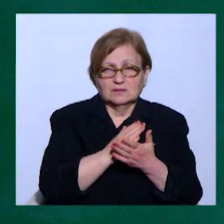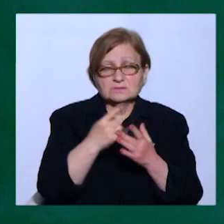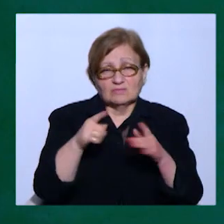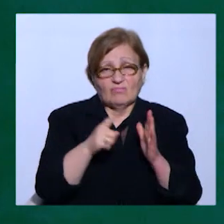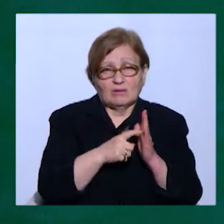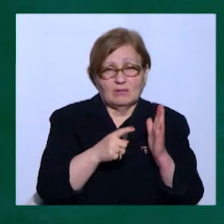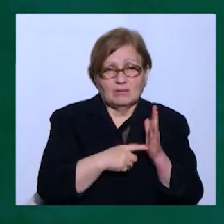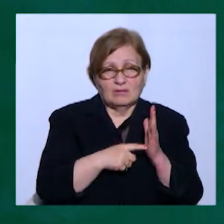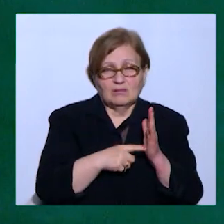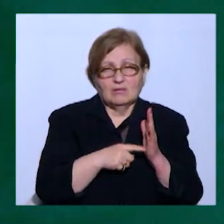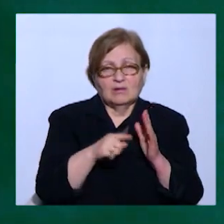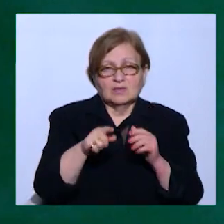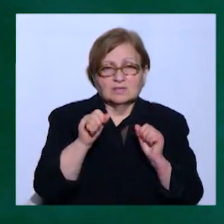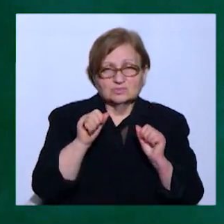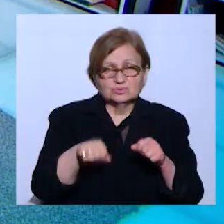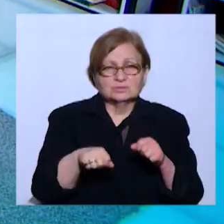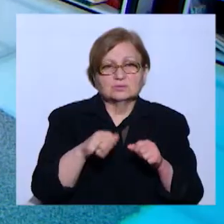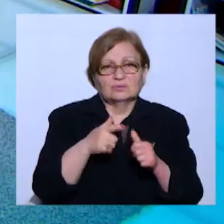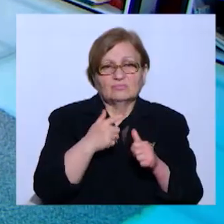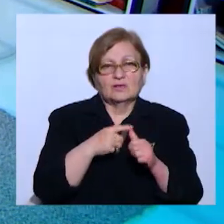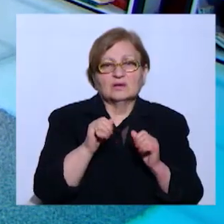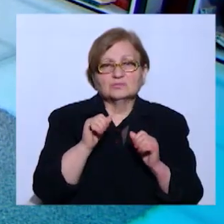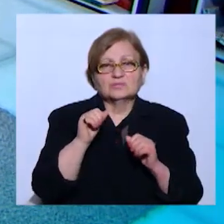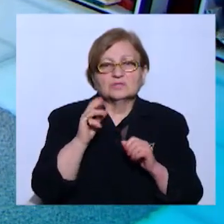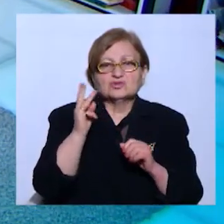გამყოფი, მაშინ ასეთ რიცხვია შედგენილი.